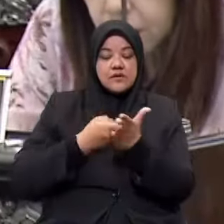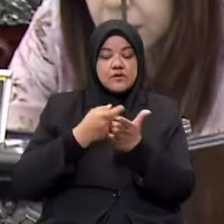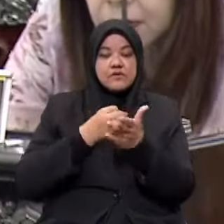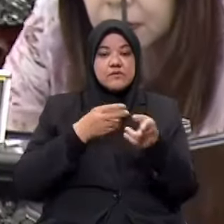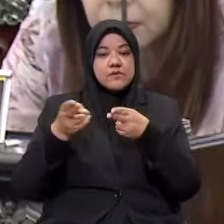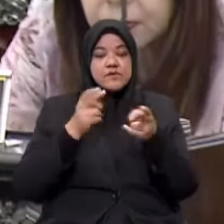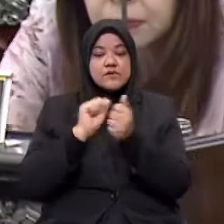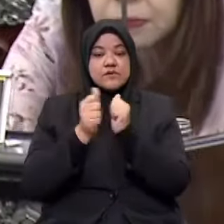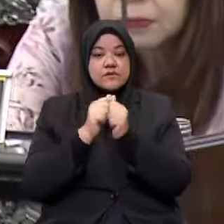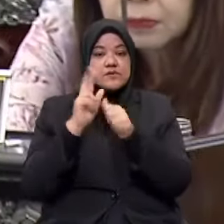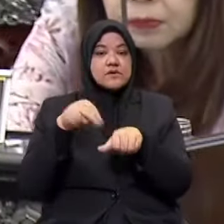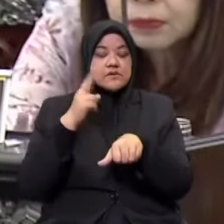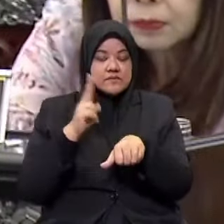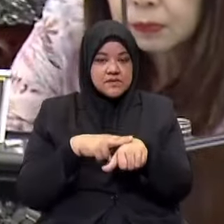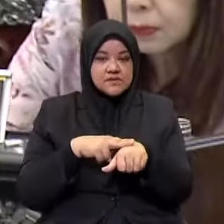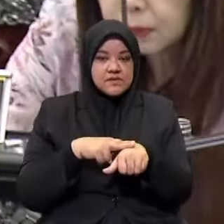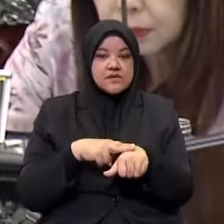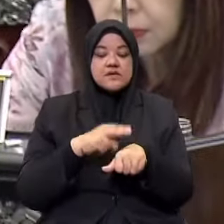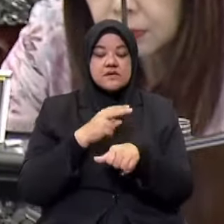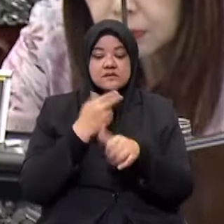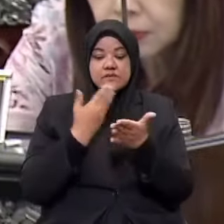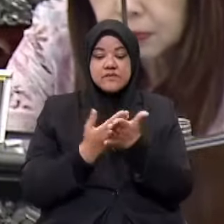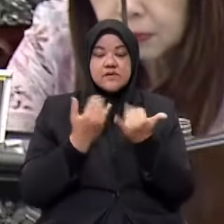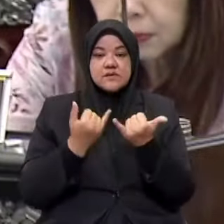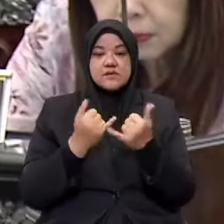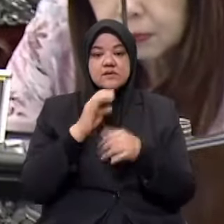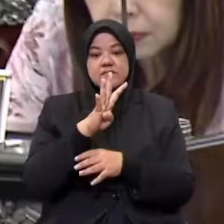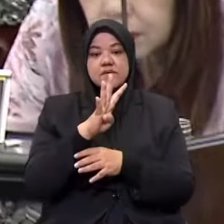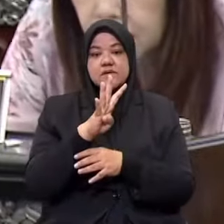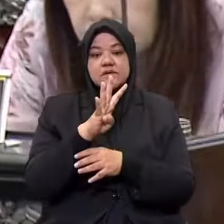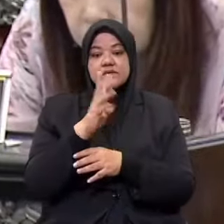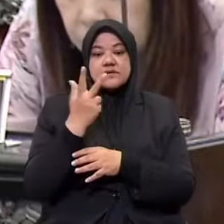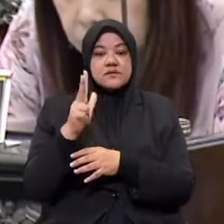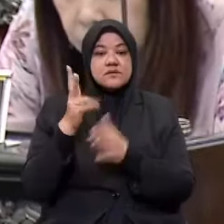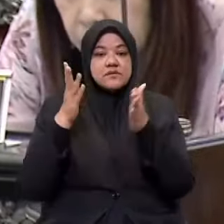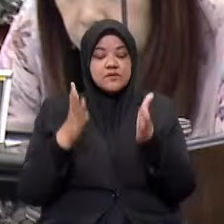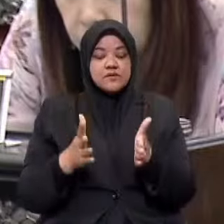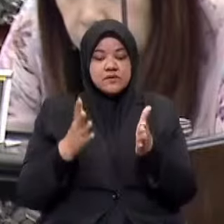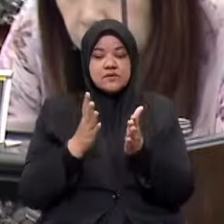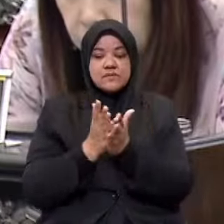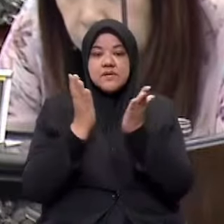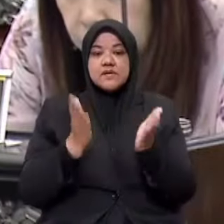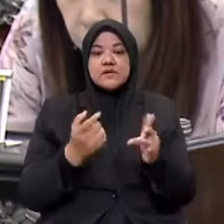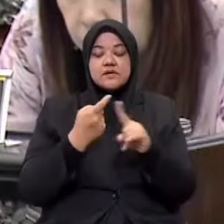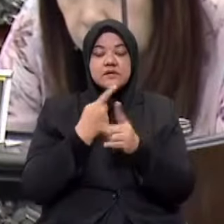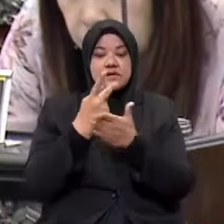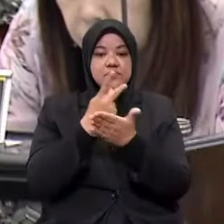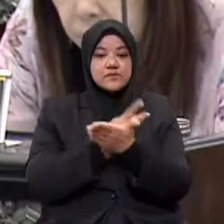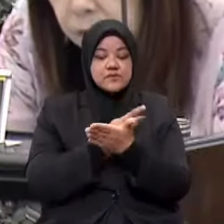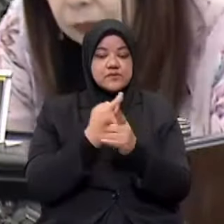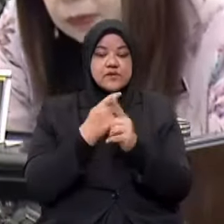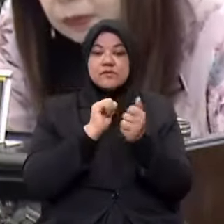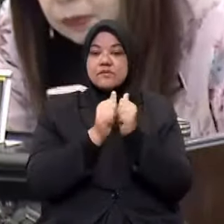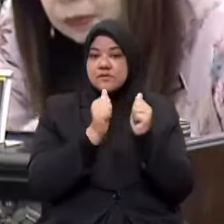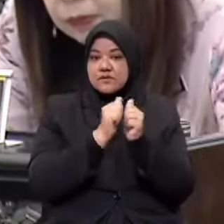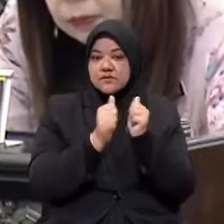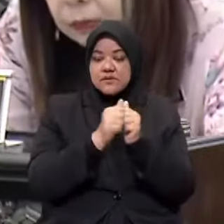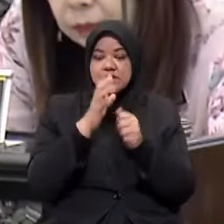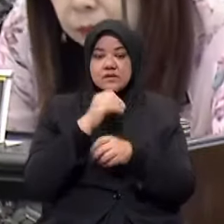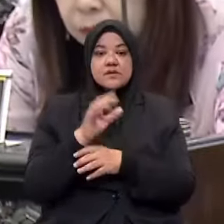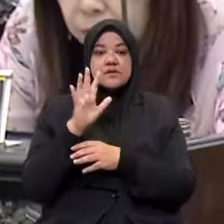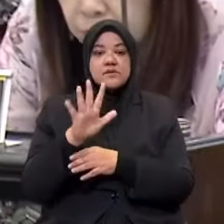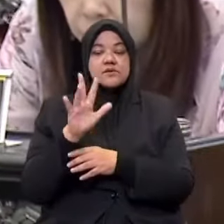pengurusan sukan kebangsaan sehingga kini seramai 413 orang graduan daripada kursus terapi sukan